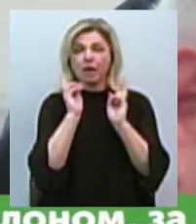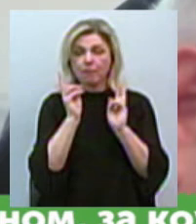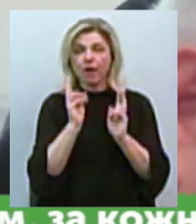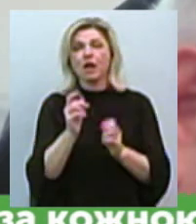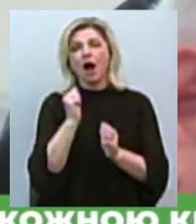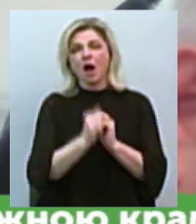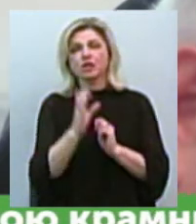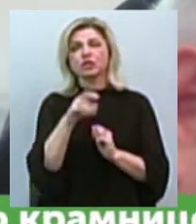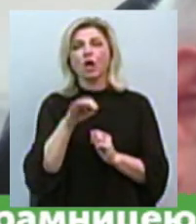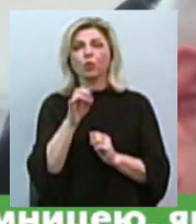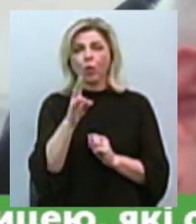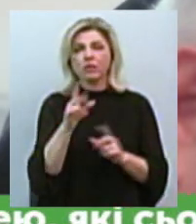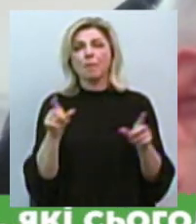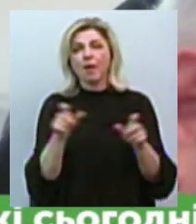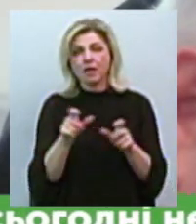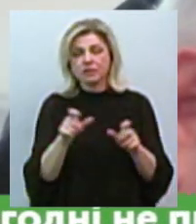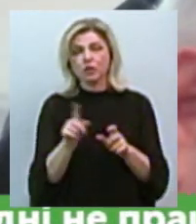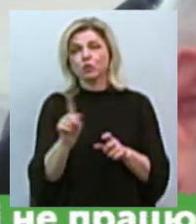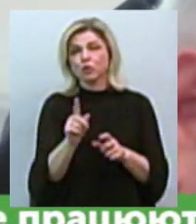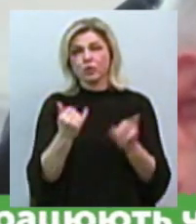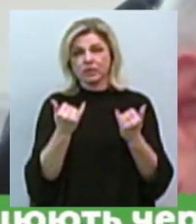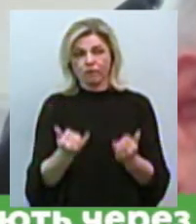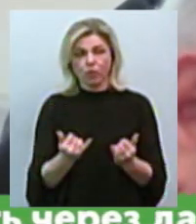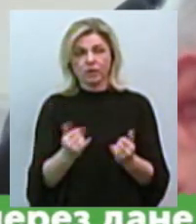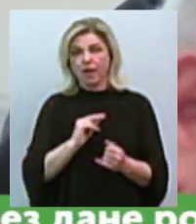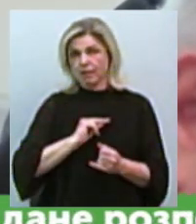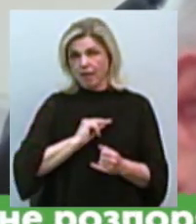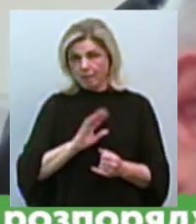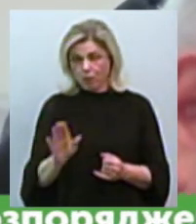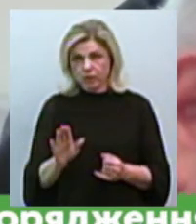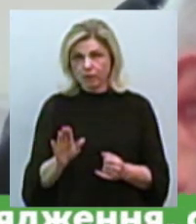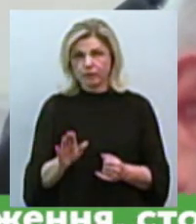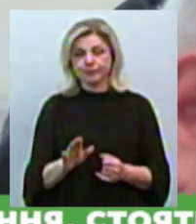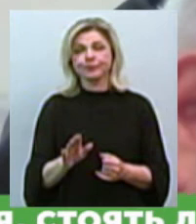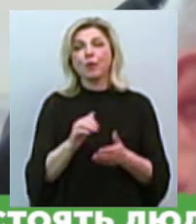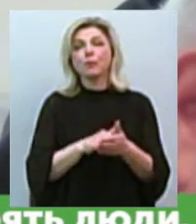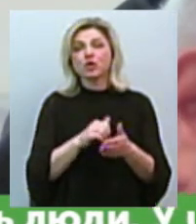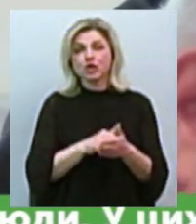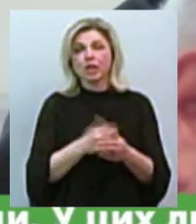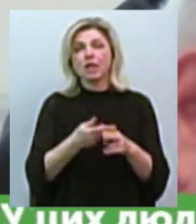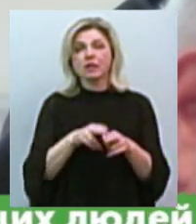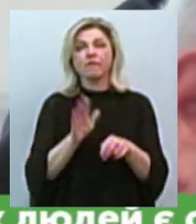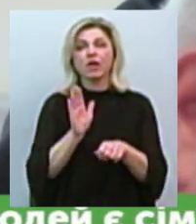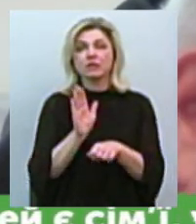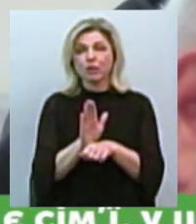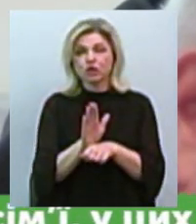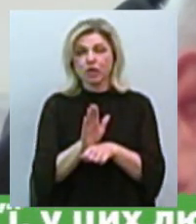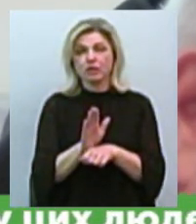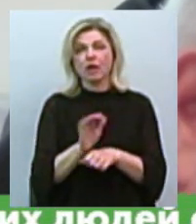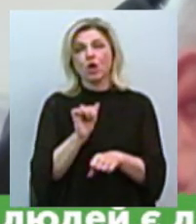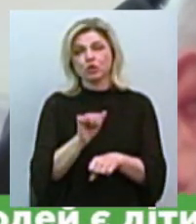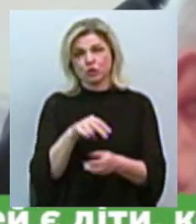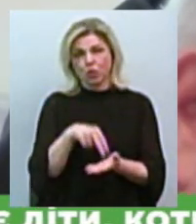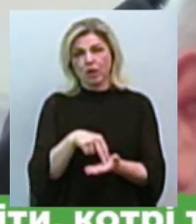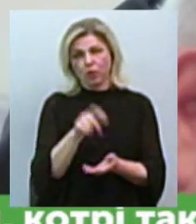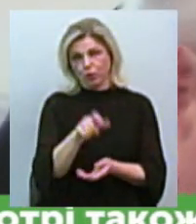каждым салоном, за каждым магазином, которые сегодня не работают, по причине данного распоряжения стоят